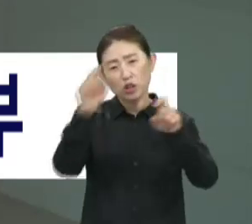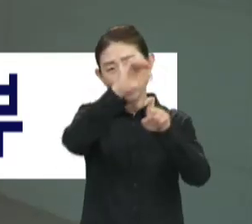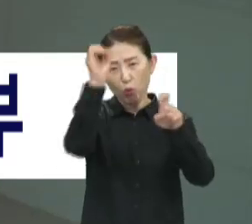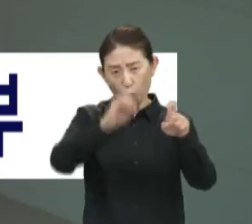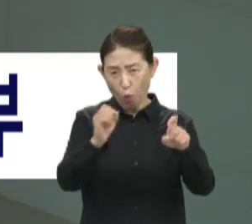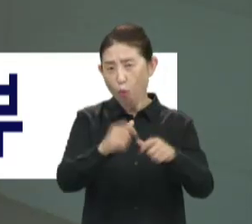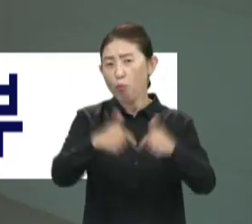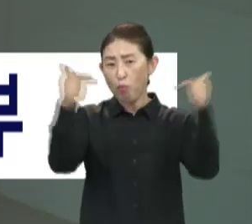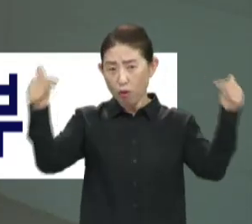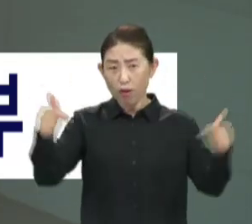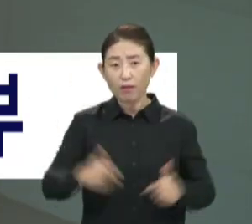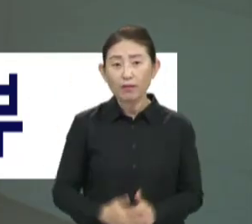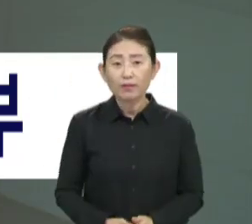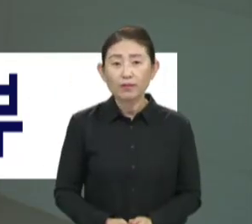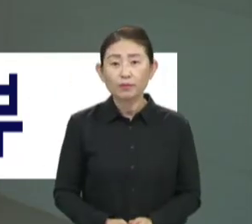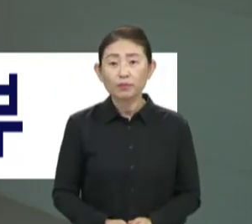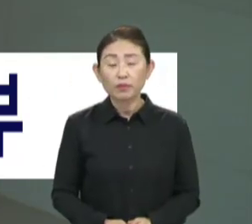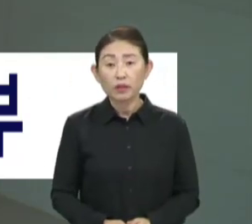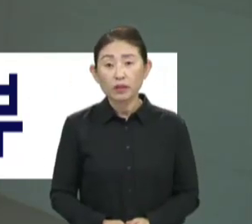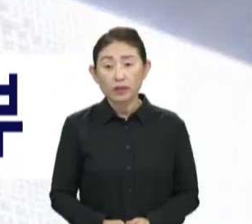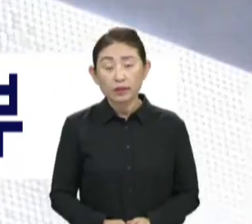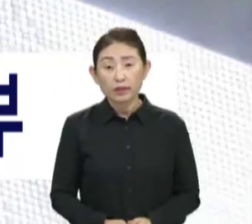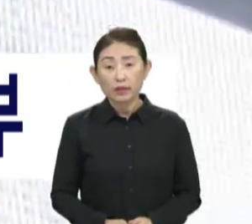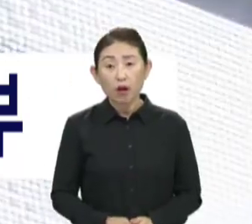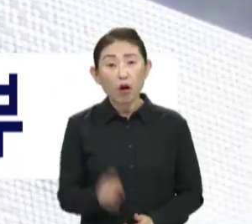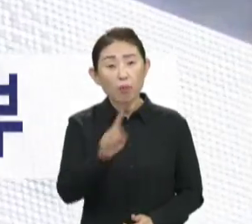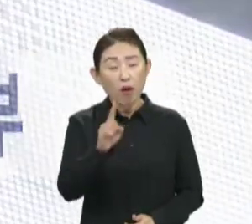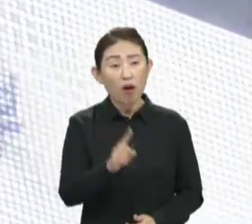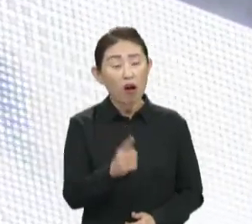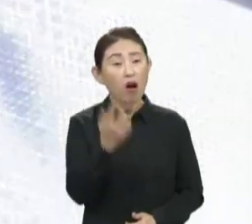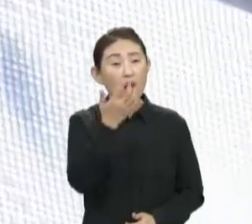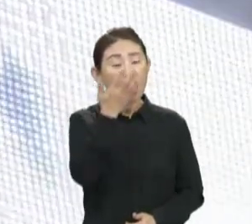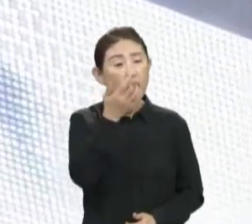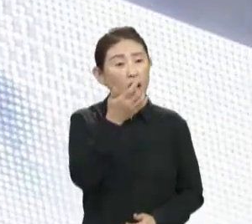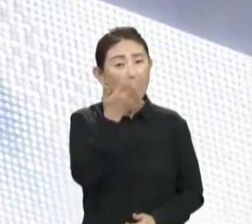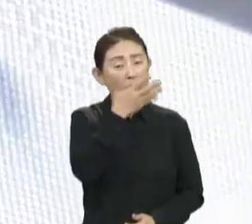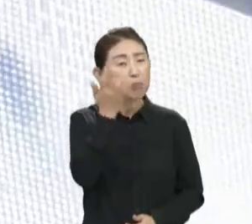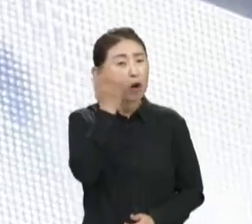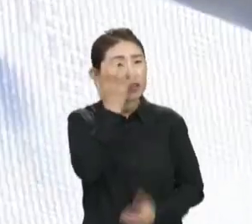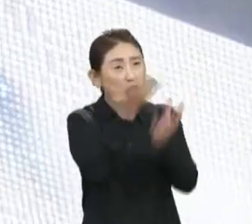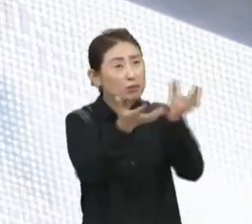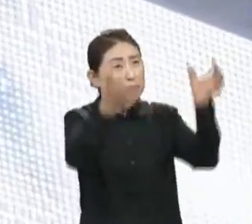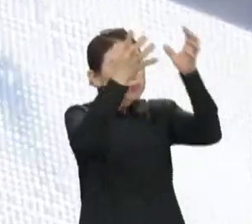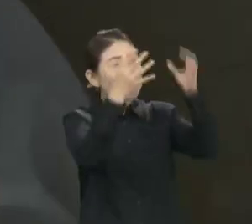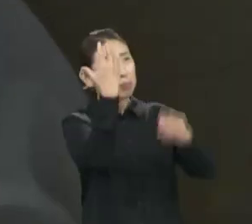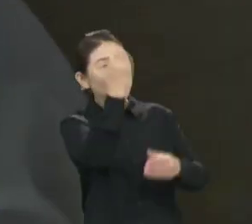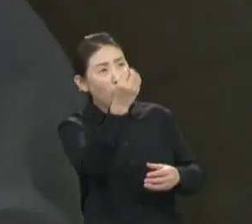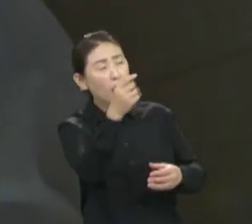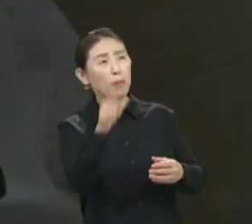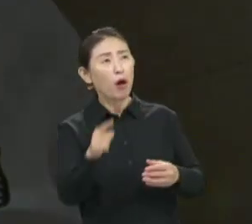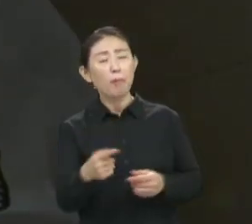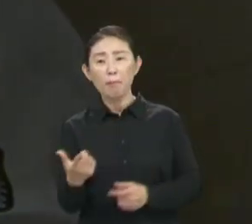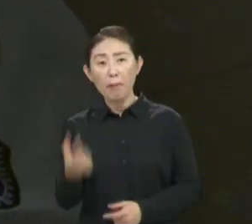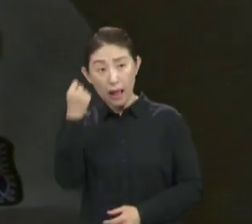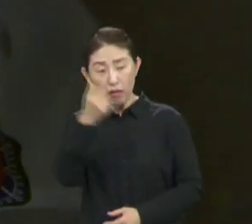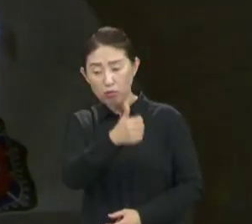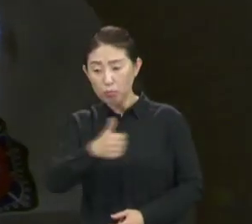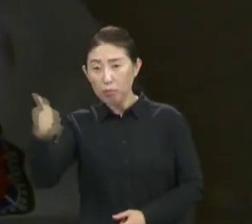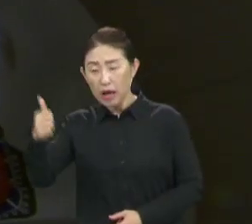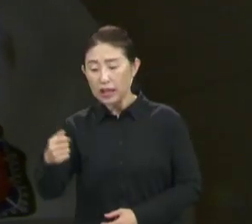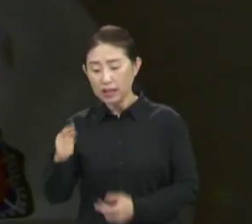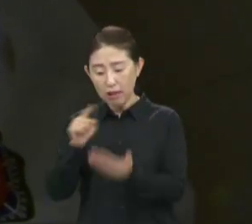10% 넘게 증가했습니다. 소방당국은 벌집을 발견하면 벌을 자극하지 말고 안전한 곳으로 대피